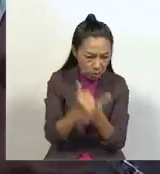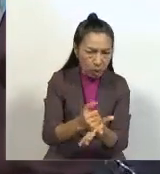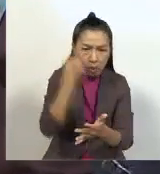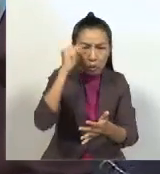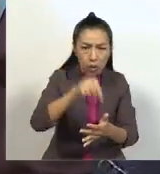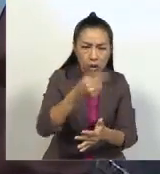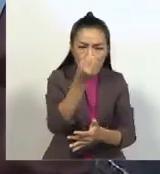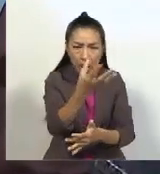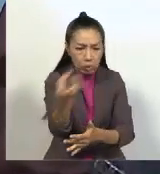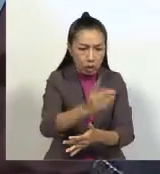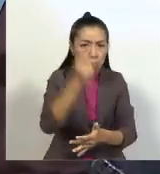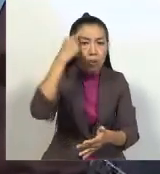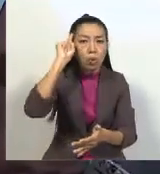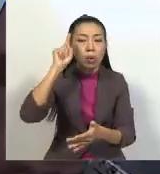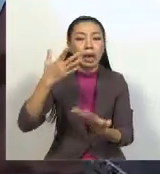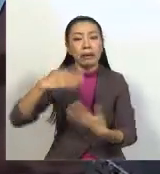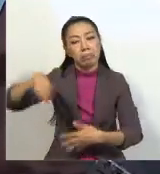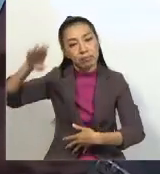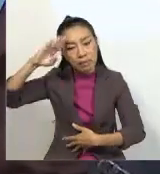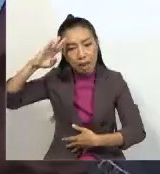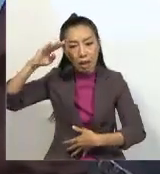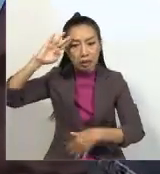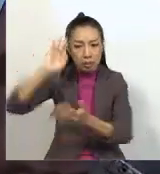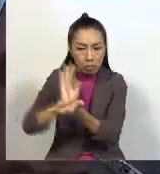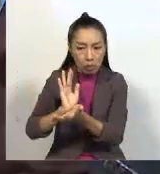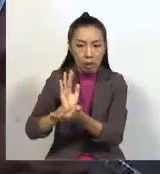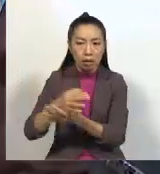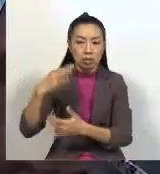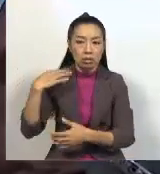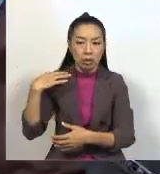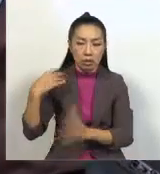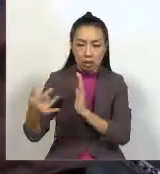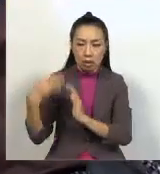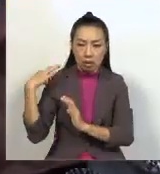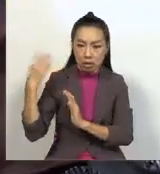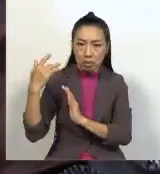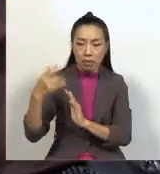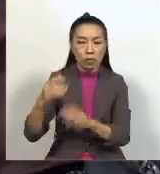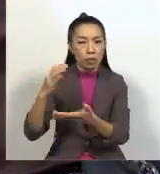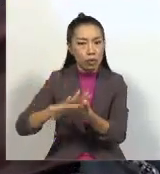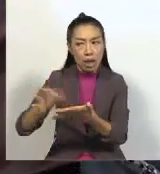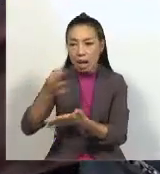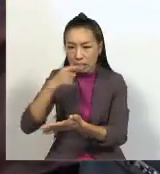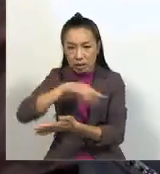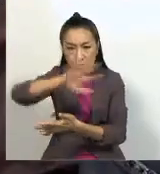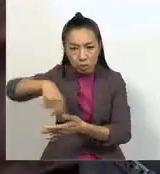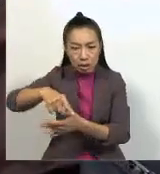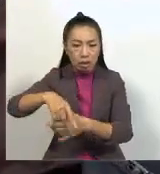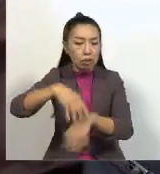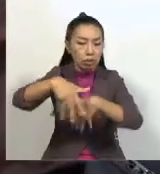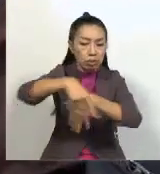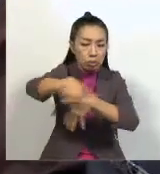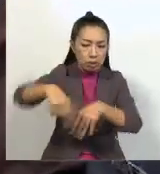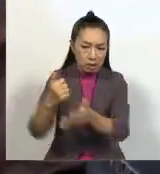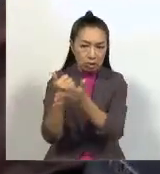ทหารตำรวจอาชีวะมีชุดเยอะนะท้องถิ่นเองหรือหน่วยงานอื่นๆที่สามารถไปช่วยซ่อมบ้านประ